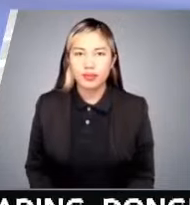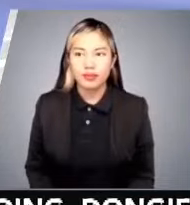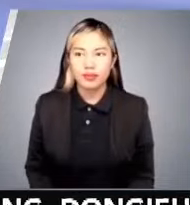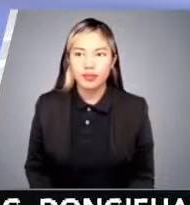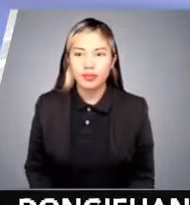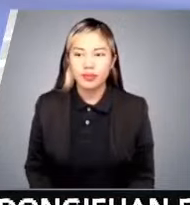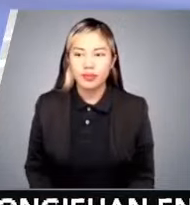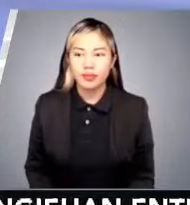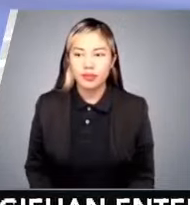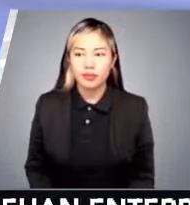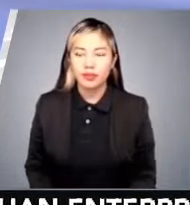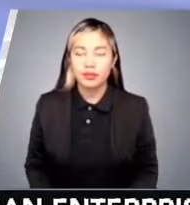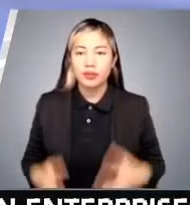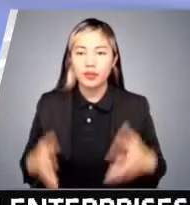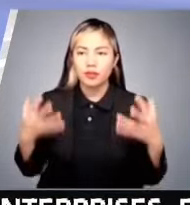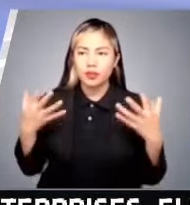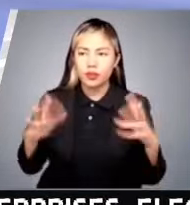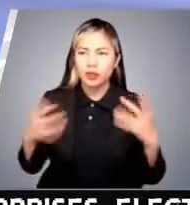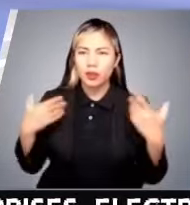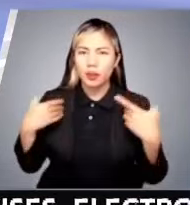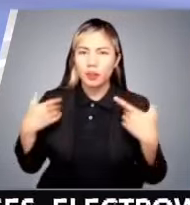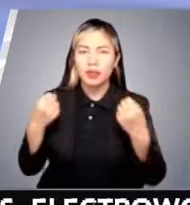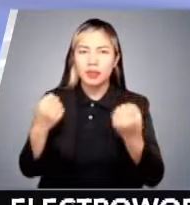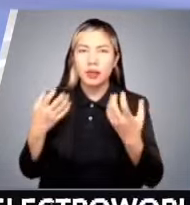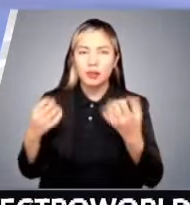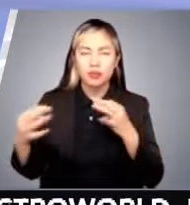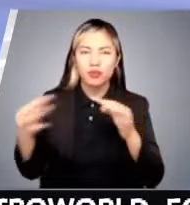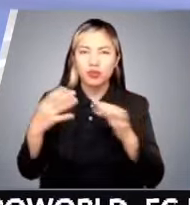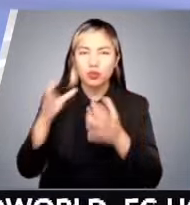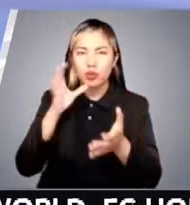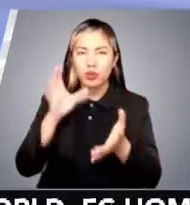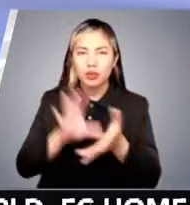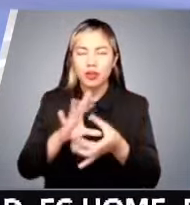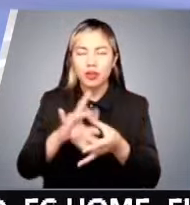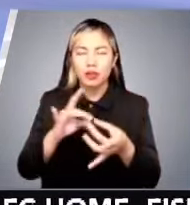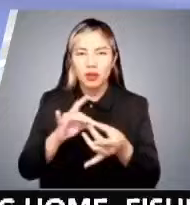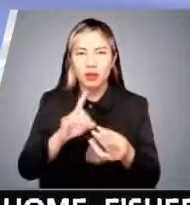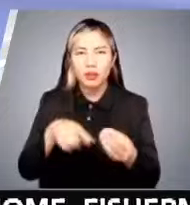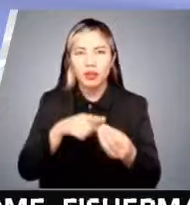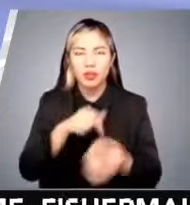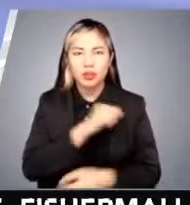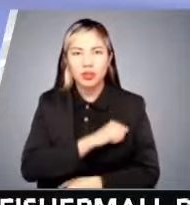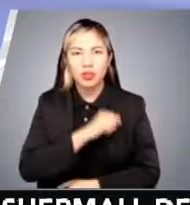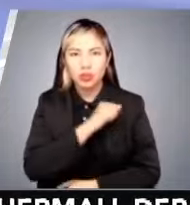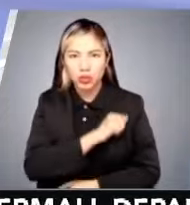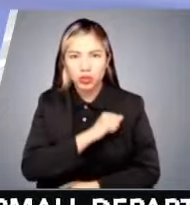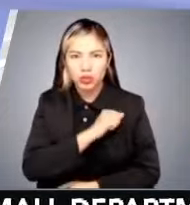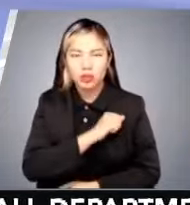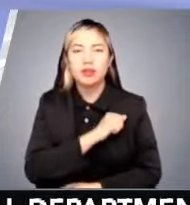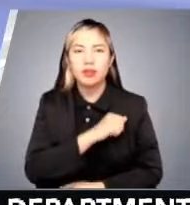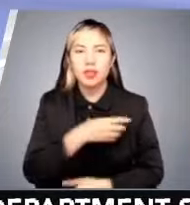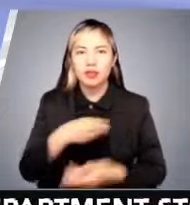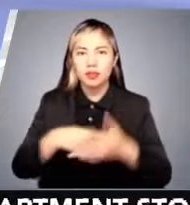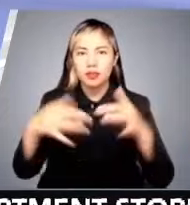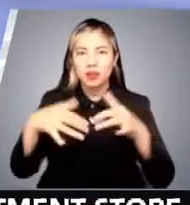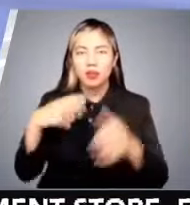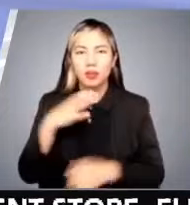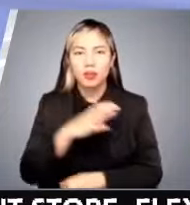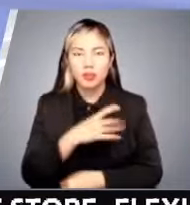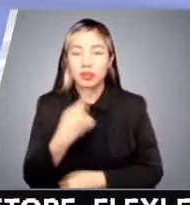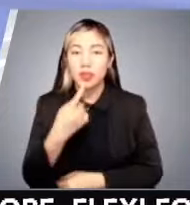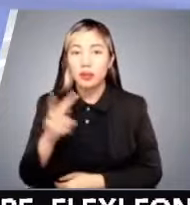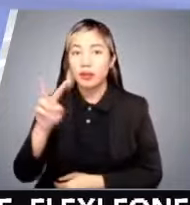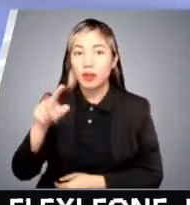Matapos umani ng iba't ibang batikos sa kanyang inasal sa budget hearing ng Kamara, iginiit ni Vice President Sara Duterte na hindi siya spoiled